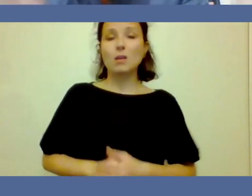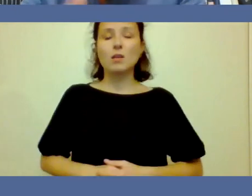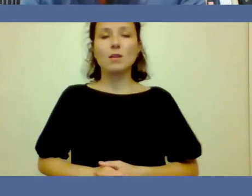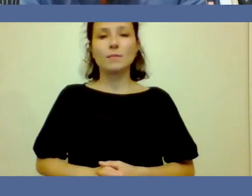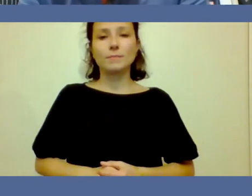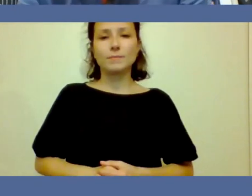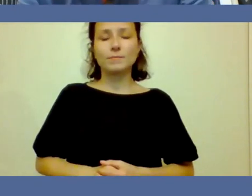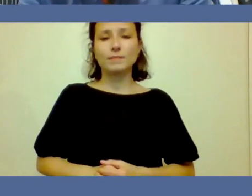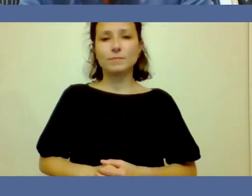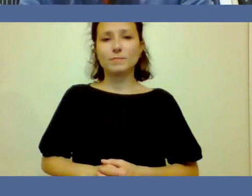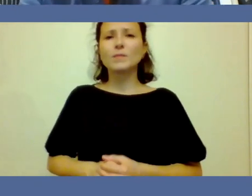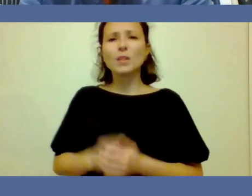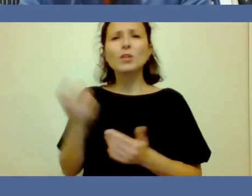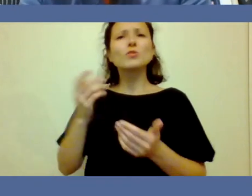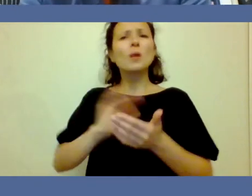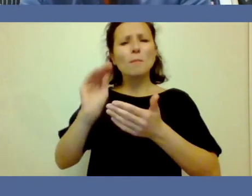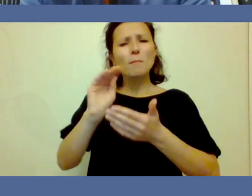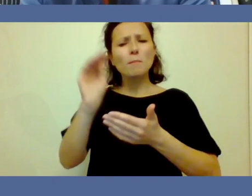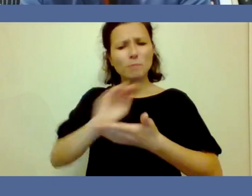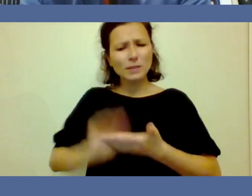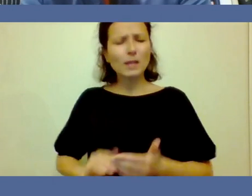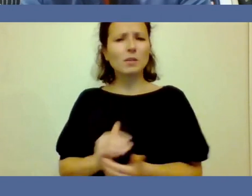Czy pisarstwa się można nauczyć, czy pisarstwo...